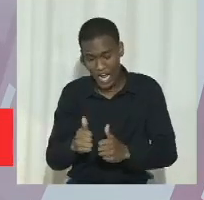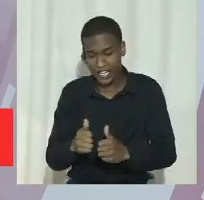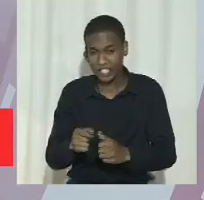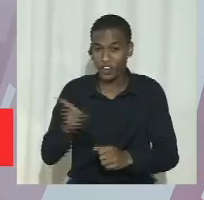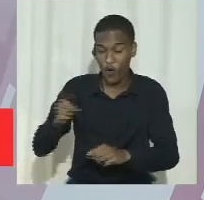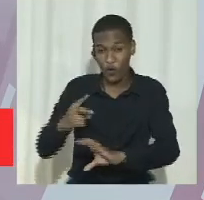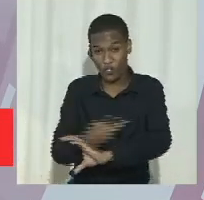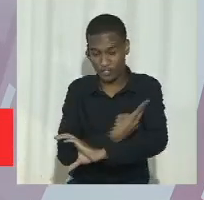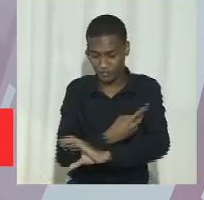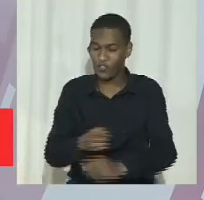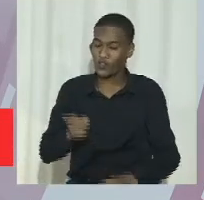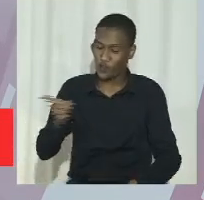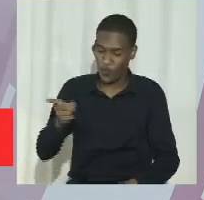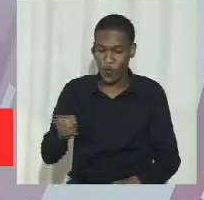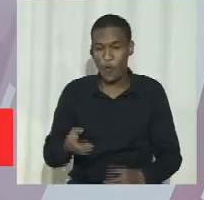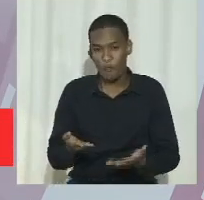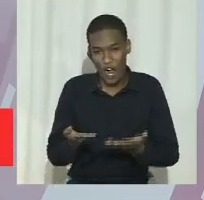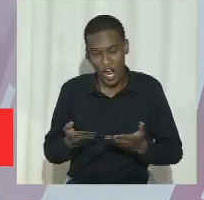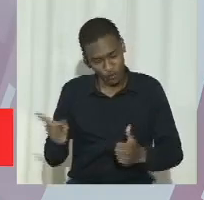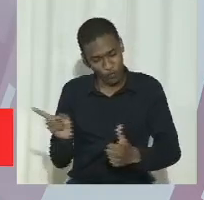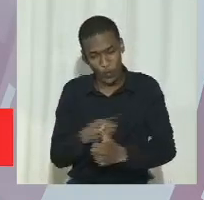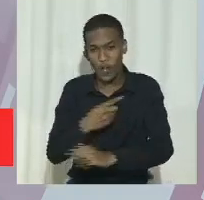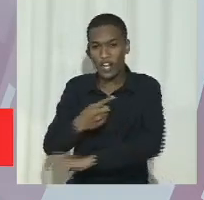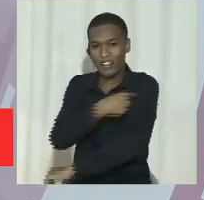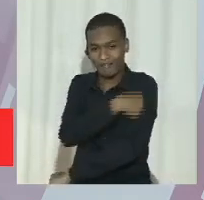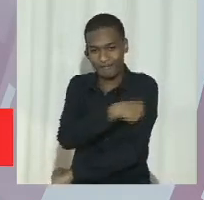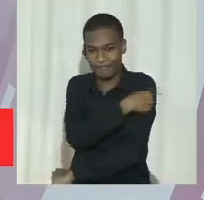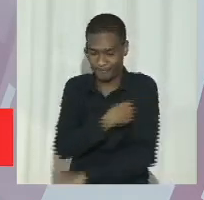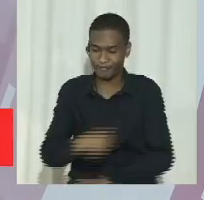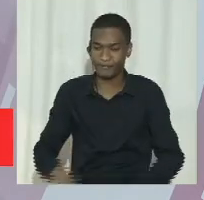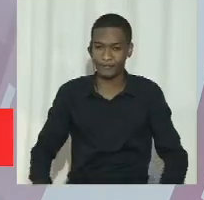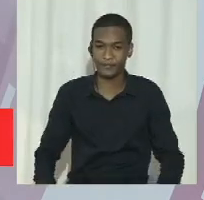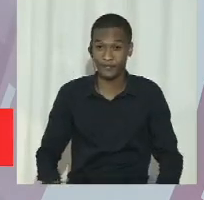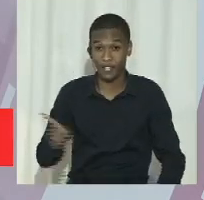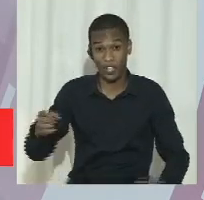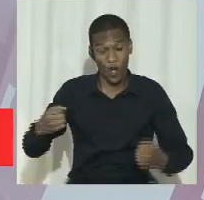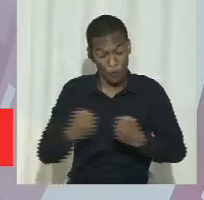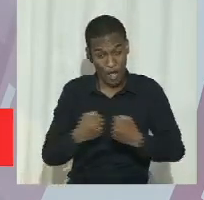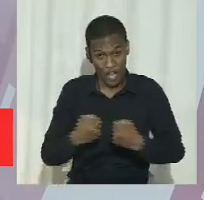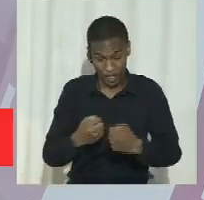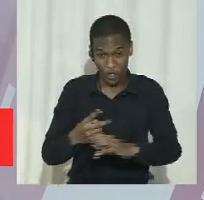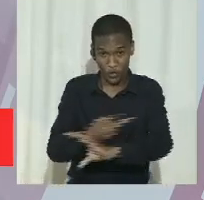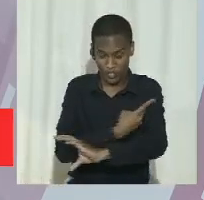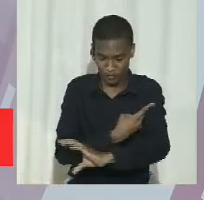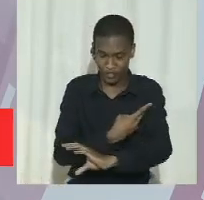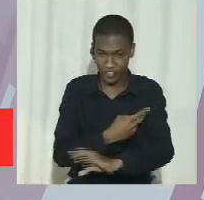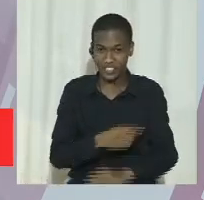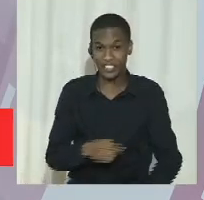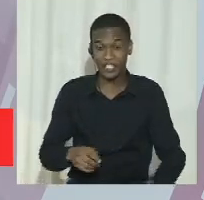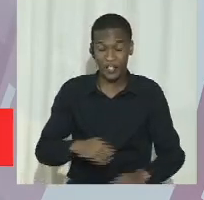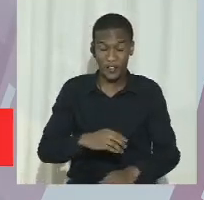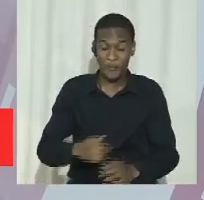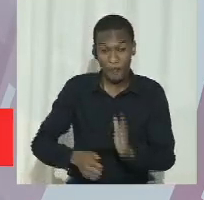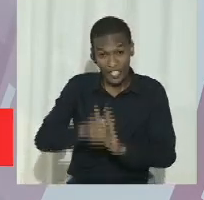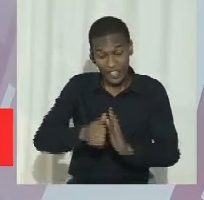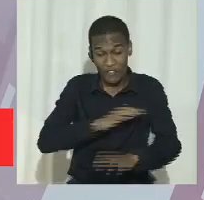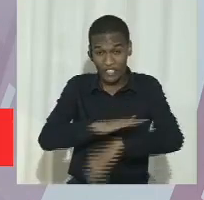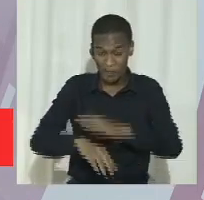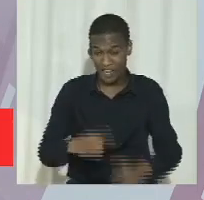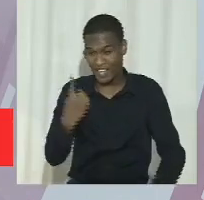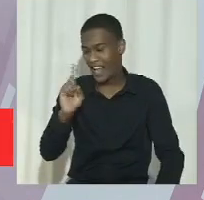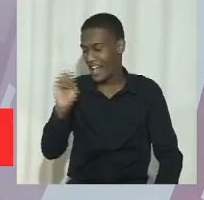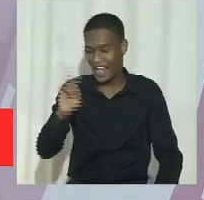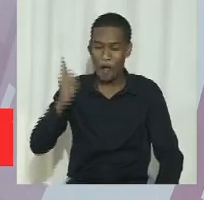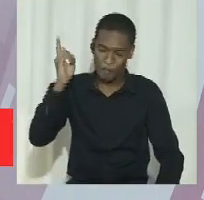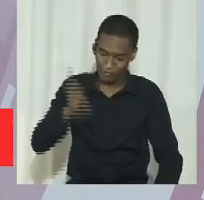voalohany zany ary hitantsika koa zany fa ny ady dia tsy ministera ny fahasalamana ihany fa io le miaramila de mazava ho azy koa zany fa ireo